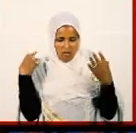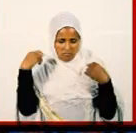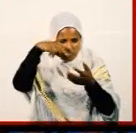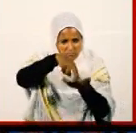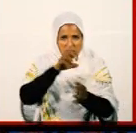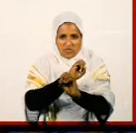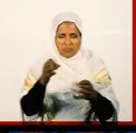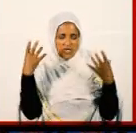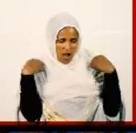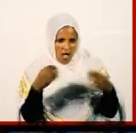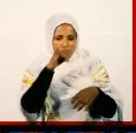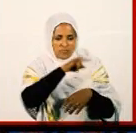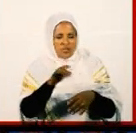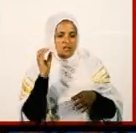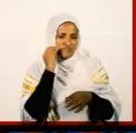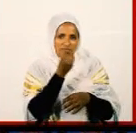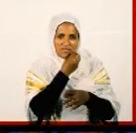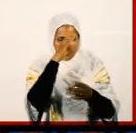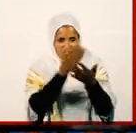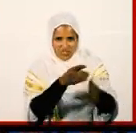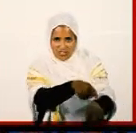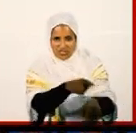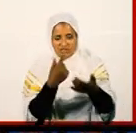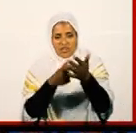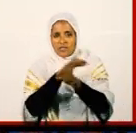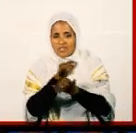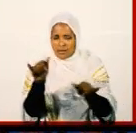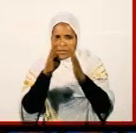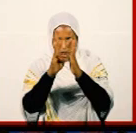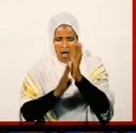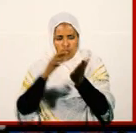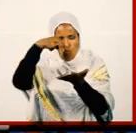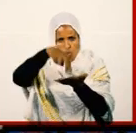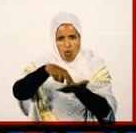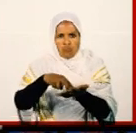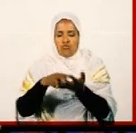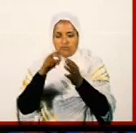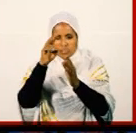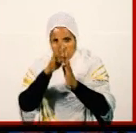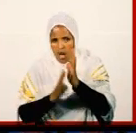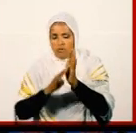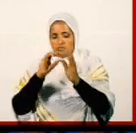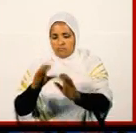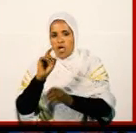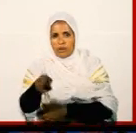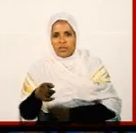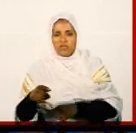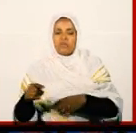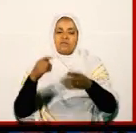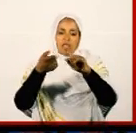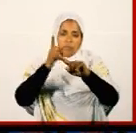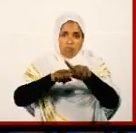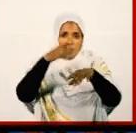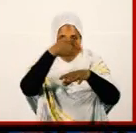ነው። እንደውም እናት አባት ናቸው ሰላምታ የሚሰጡ ለልጁ። እንዲህ በስርዓት ቆርበው እንዲመለሱ ማድረግ የወላጆች ድርሻ ነው ብዬ